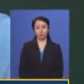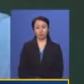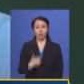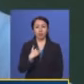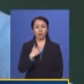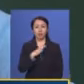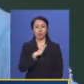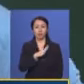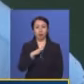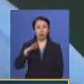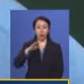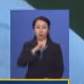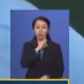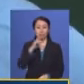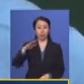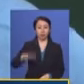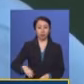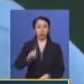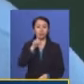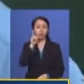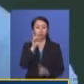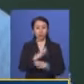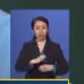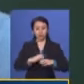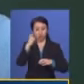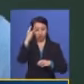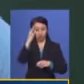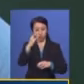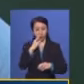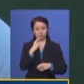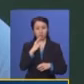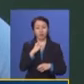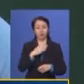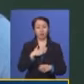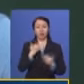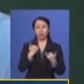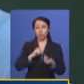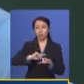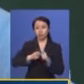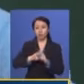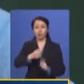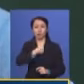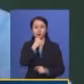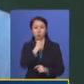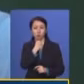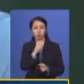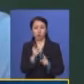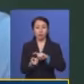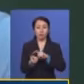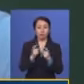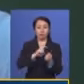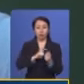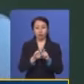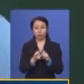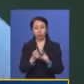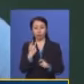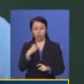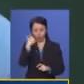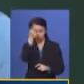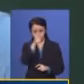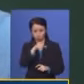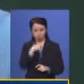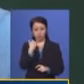был младших юношей, по молодежи был в сборной Казахстана также. И как бы я сейчас перешел во взрослую борьбу. Это как уже 3 года я перешел во